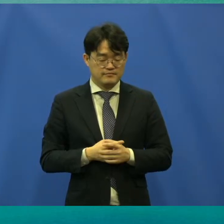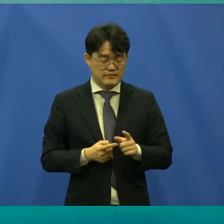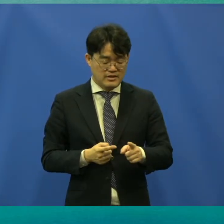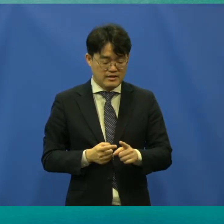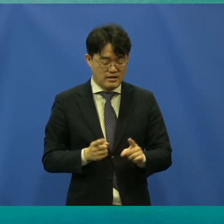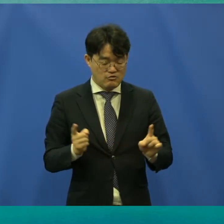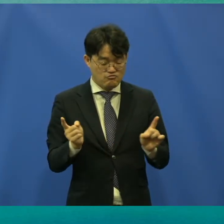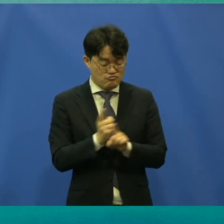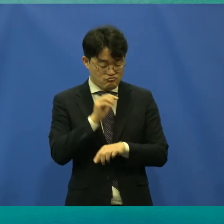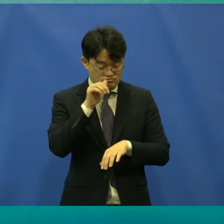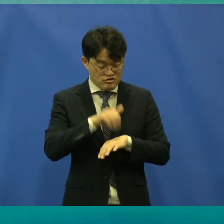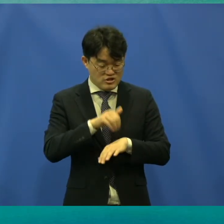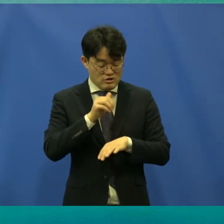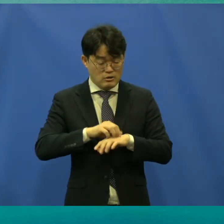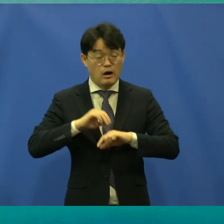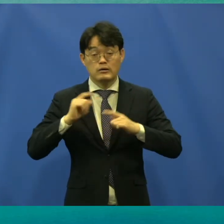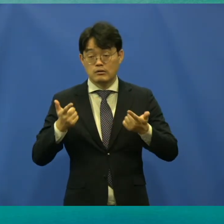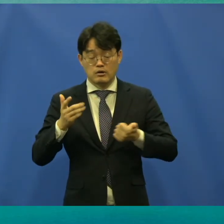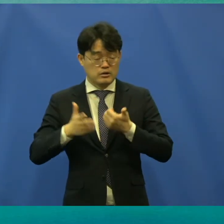못하겠다.